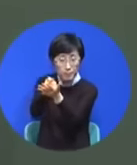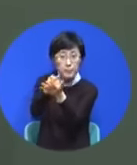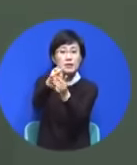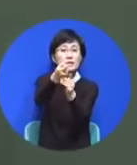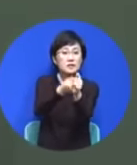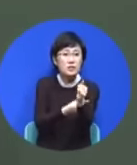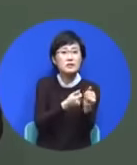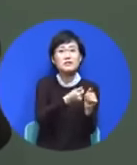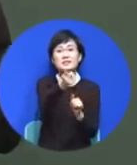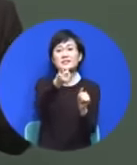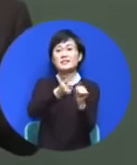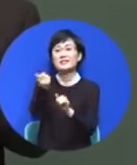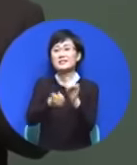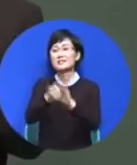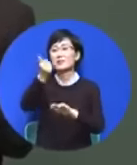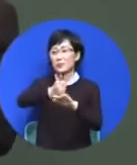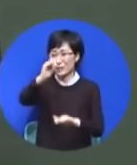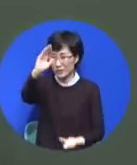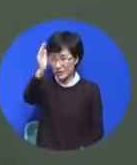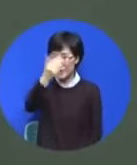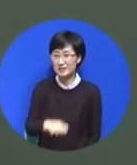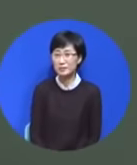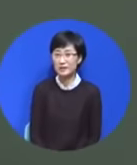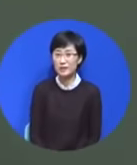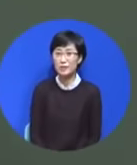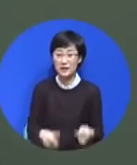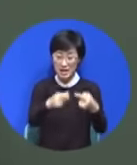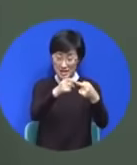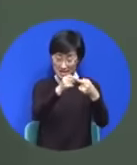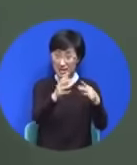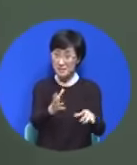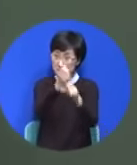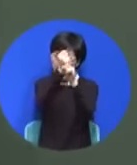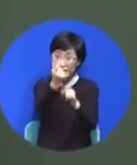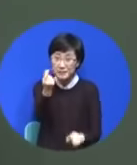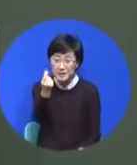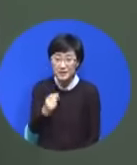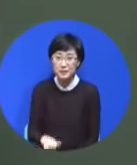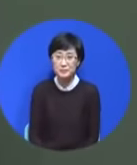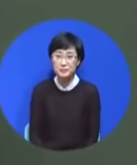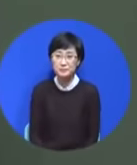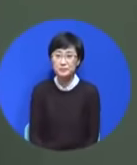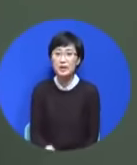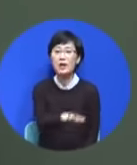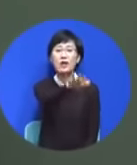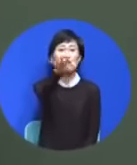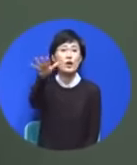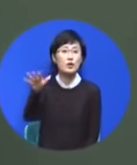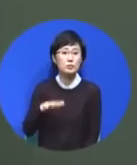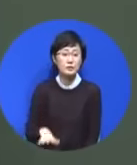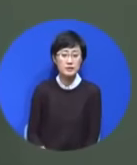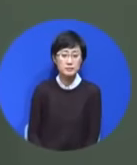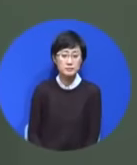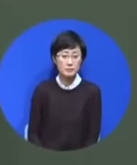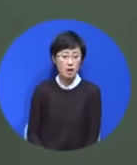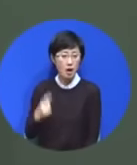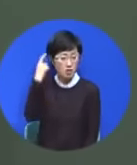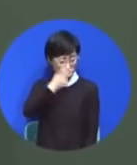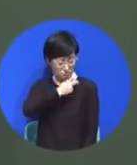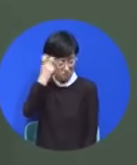강입니다 그래서 여러분이 큰 인물을 못하는 일을 할 수